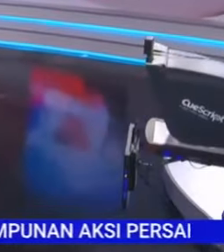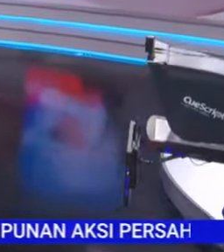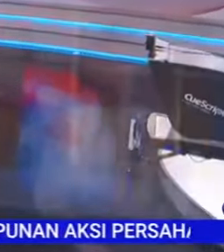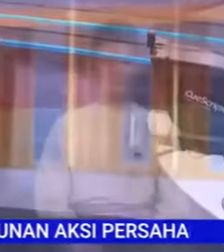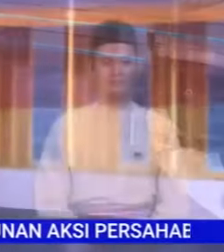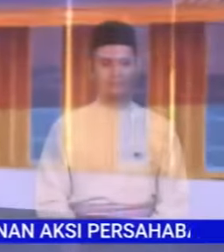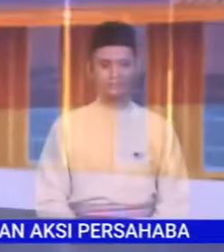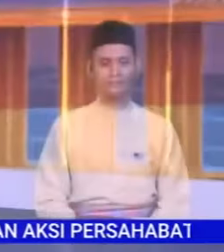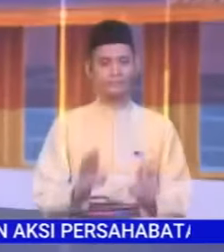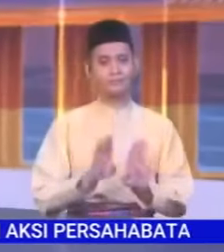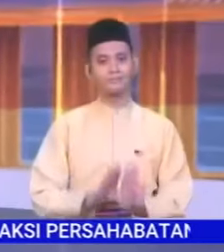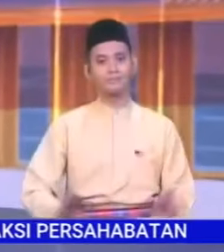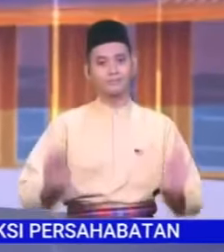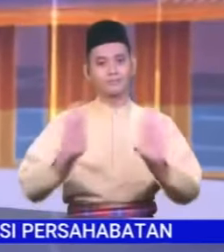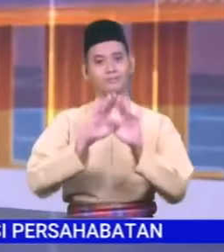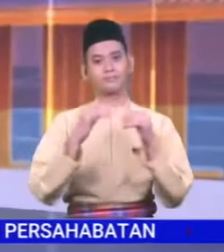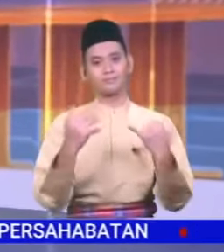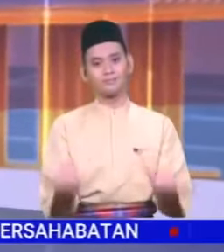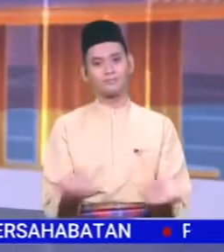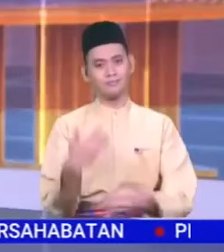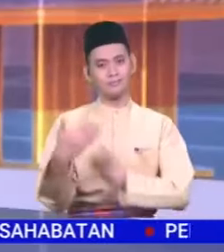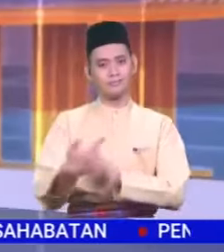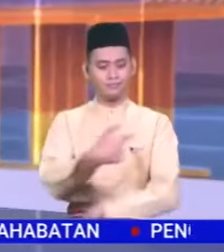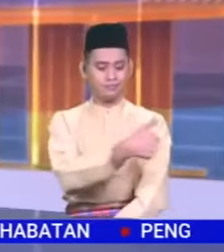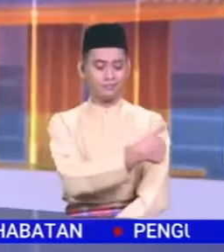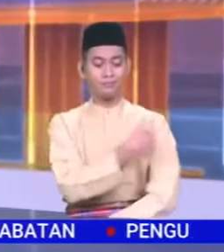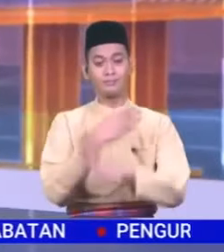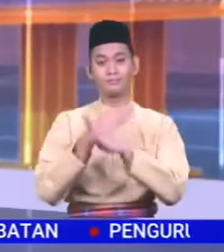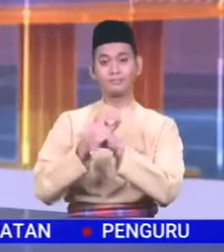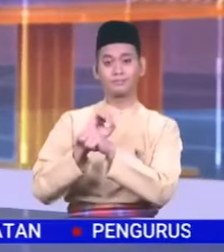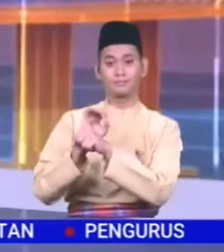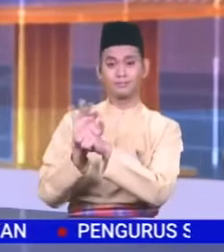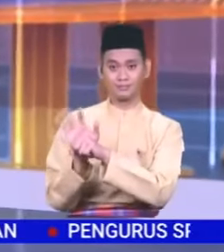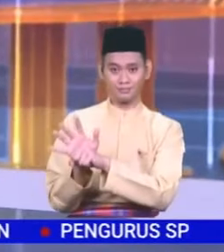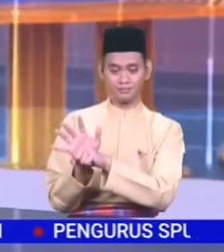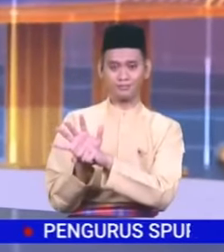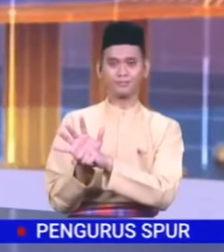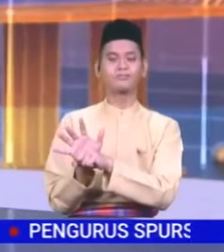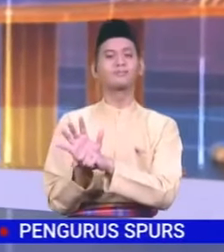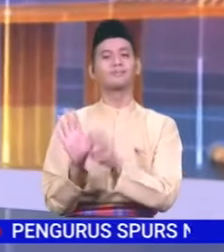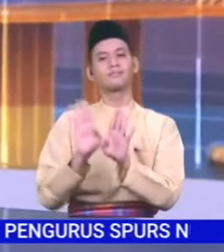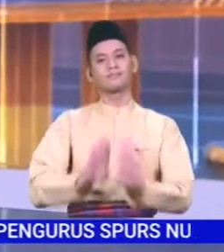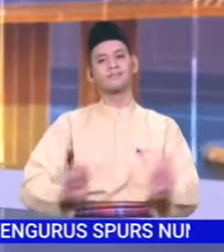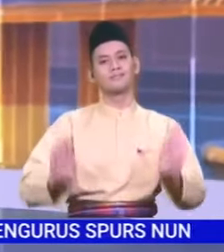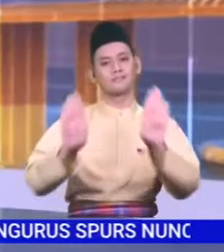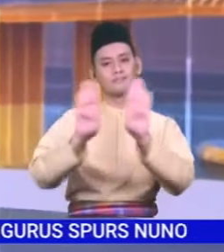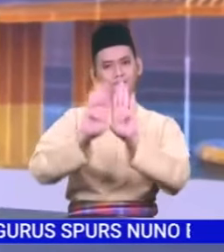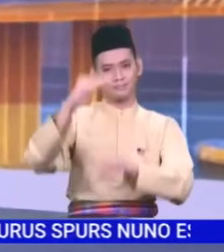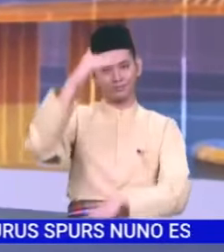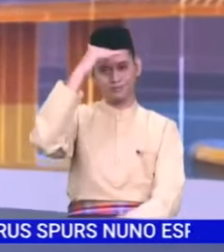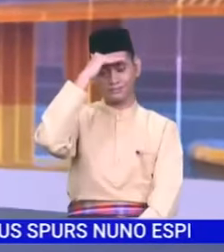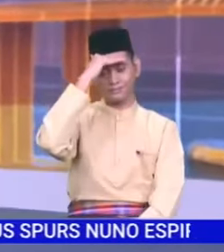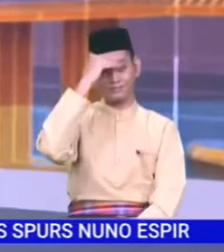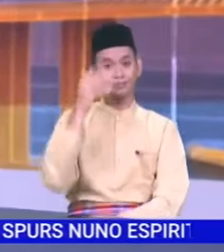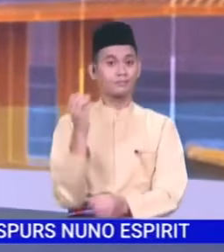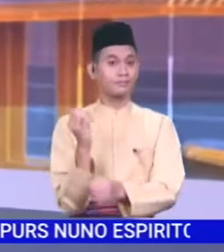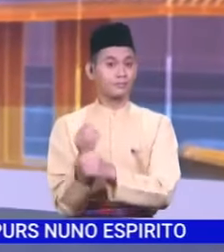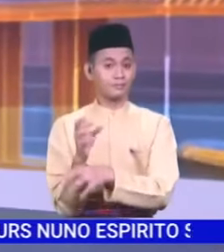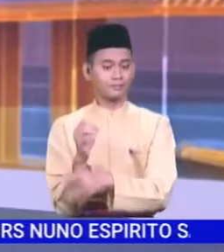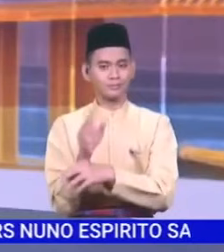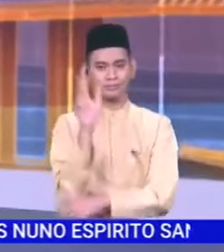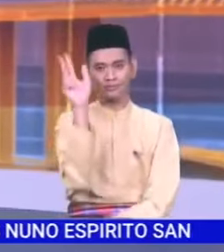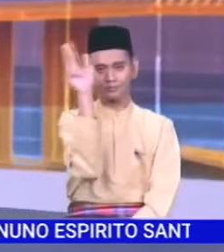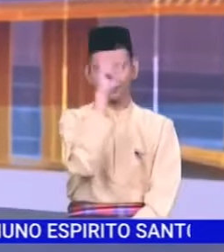perkembangan terkini proses vaksinasi antara intipati lintah langsung dari Johor hari ini juga inisiatif kerajaan Negeri